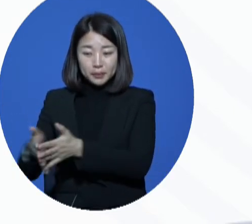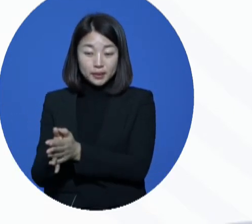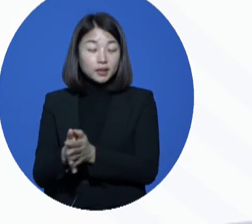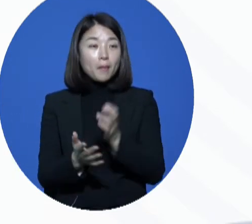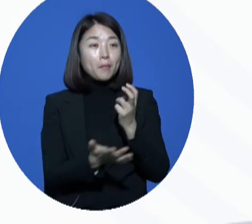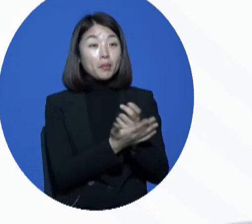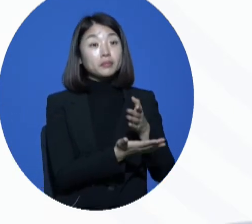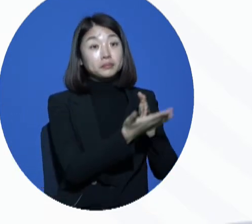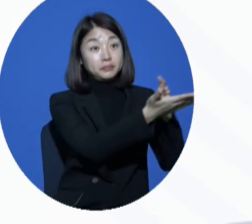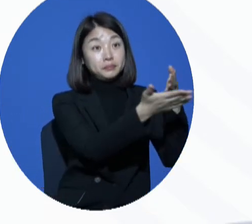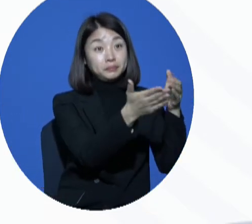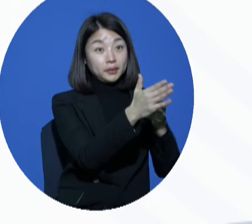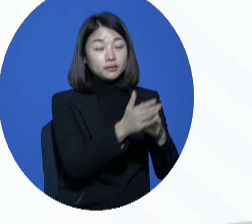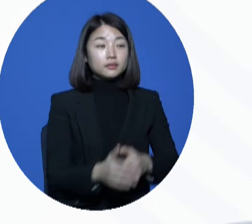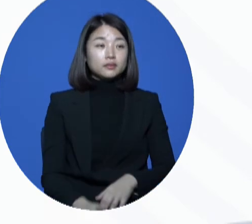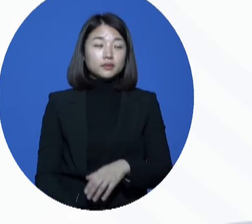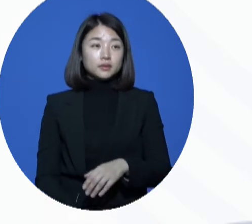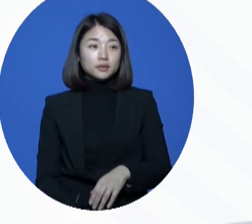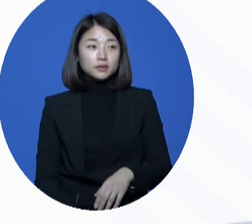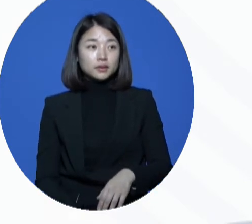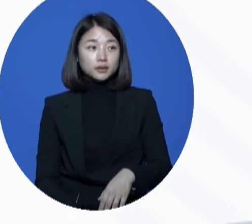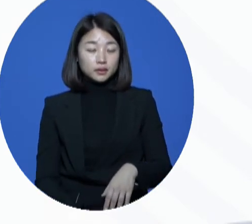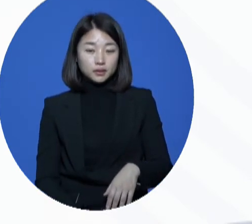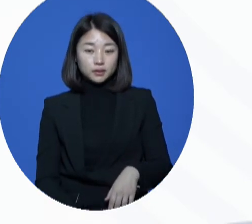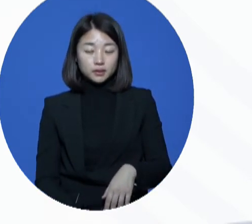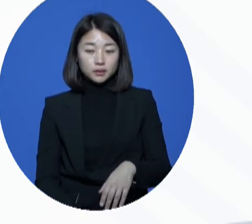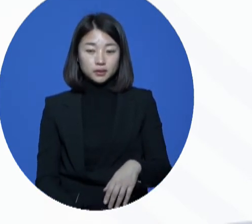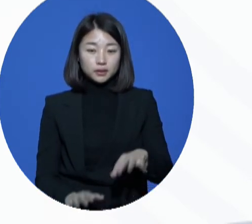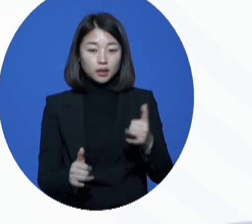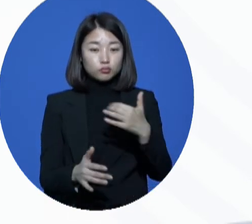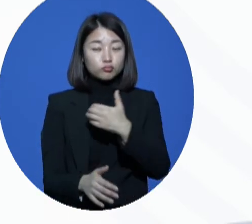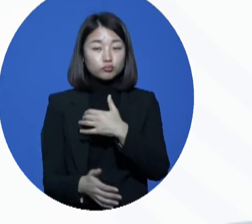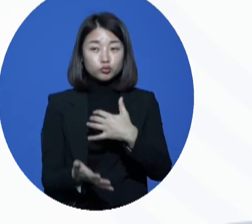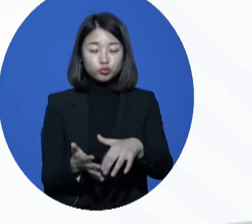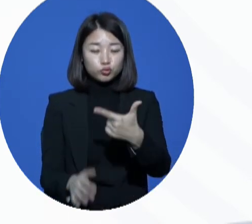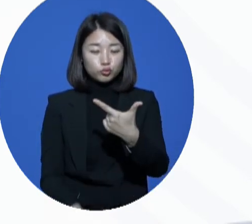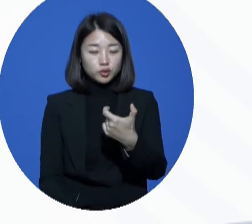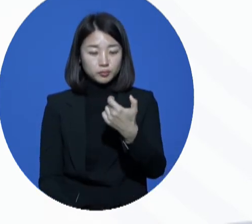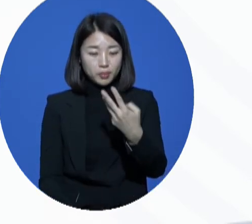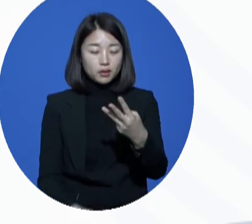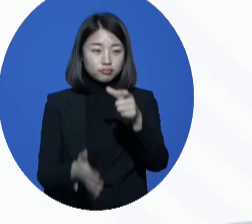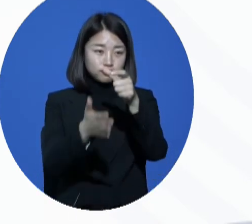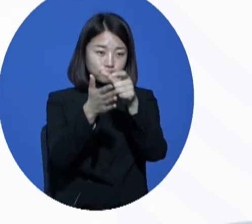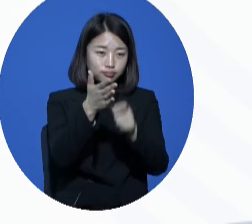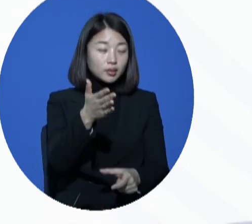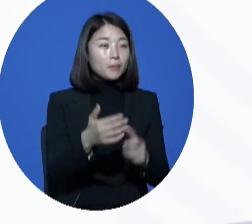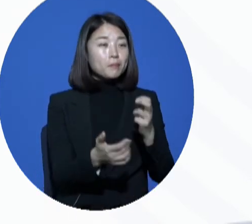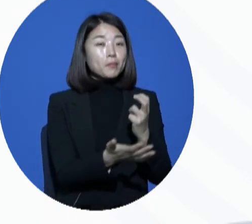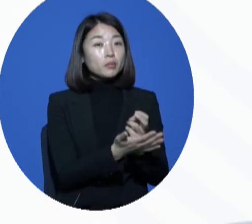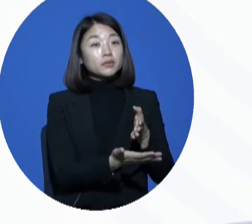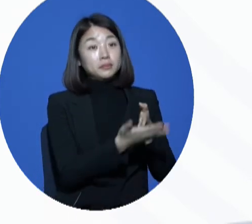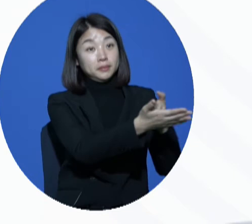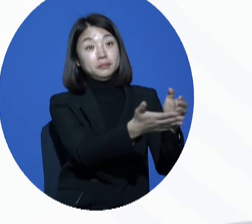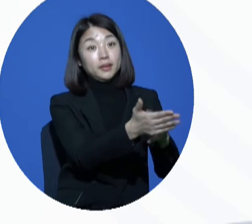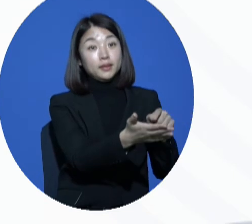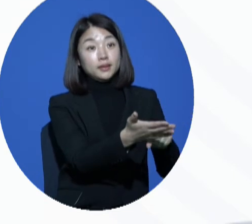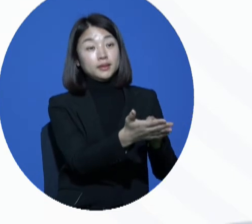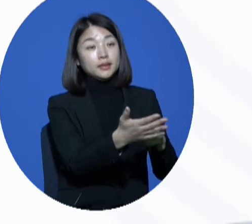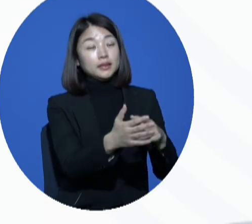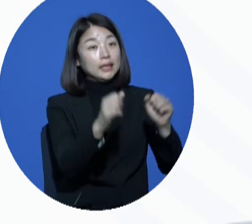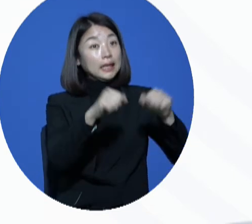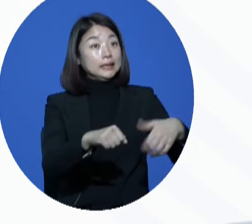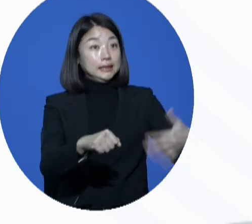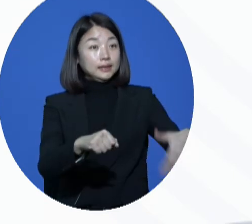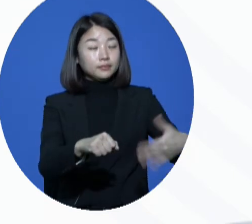주셨고요. 68명의 국회의원들이 공동 발의했습니다. 실제로 탈시설에 법적 근거가 없다라는